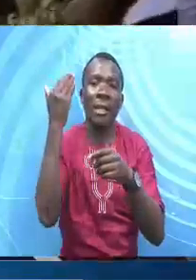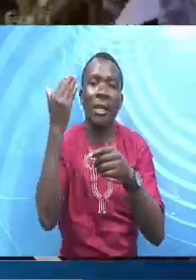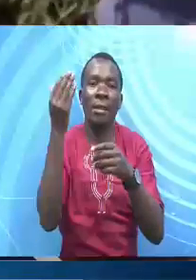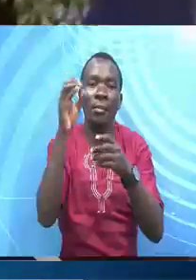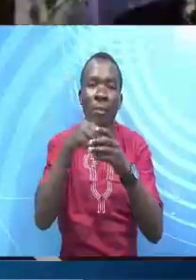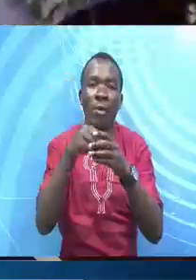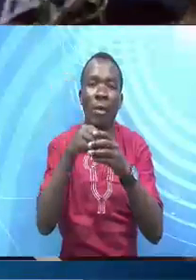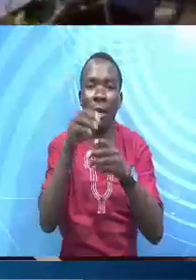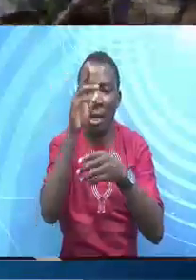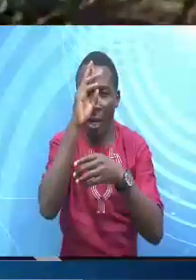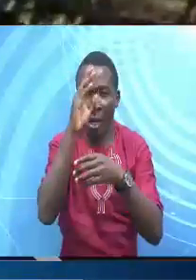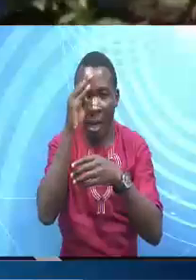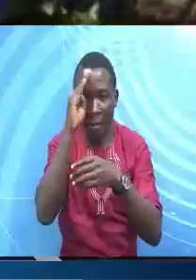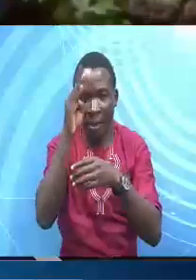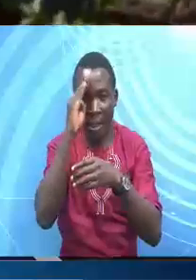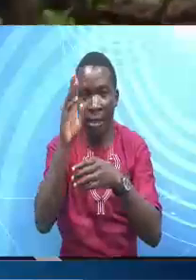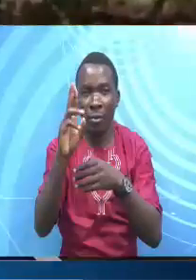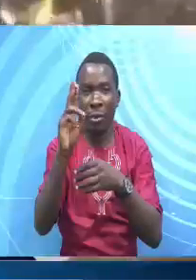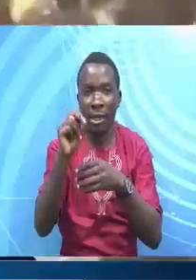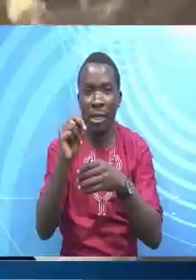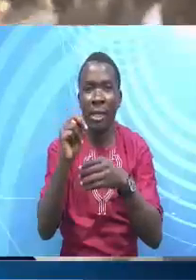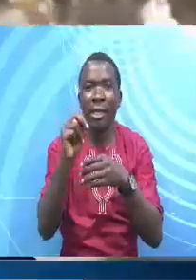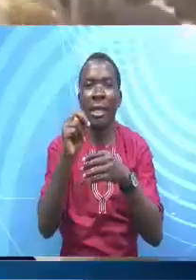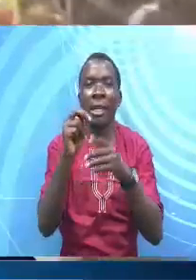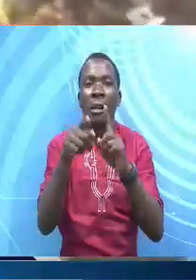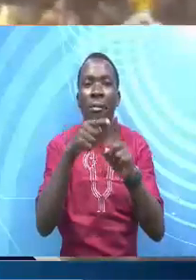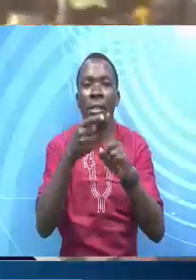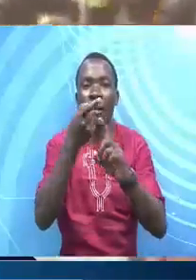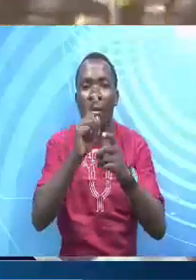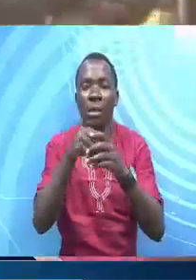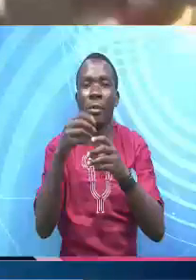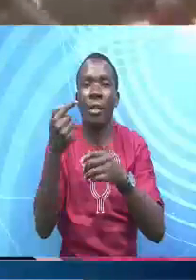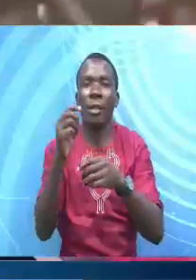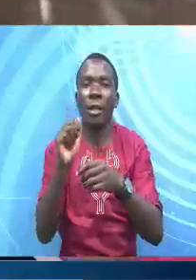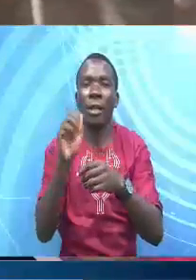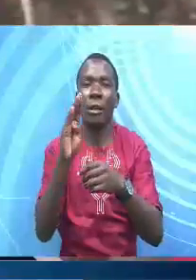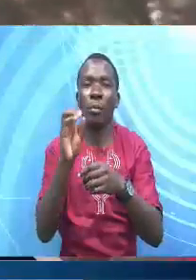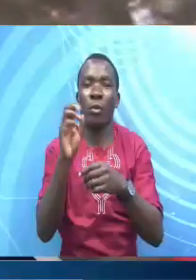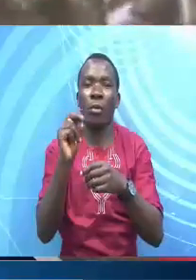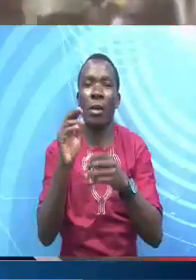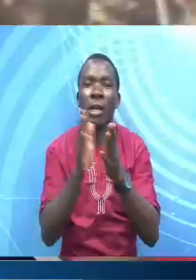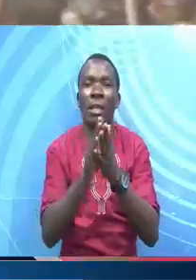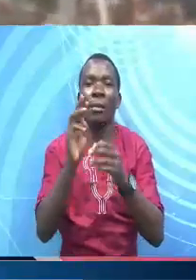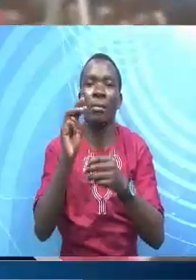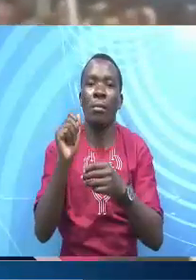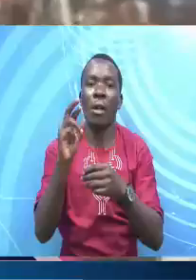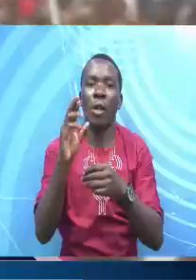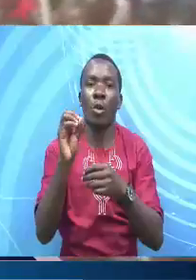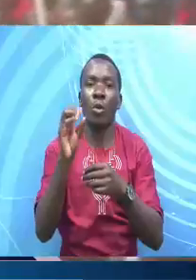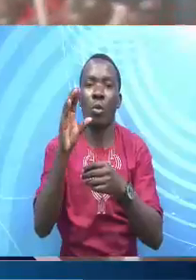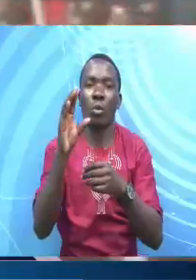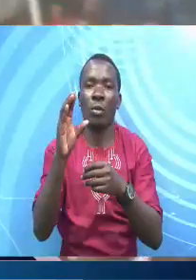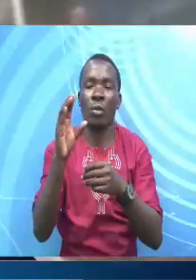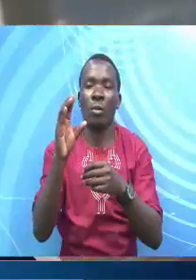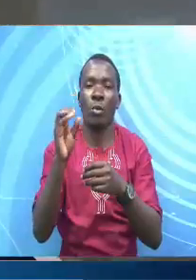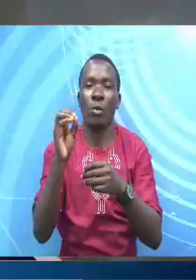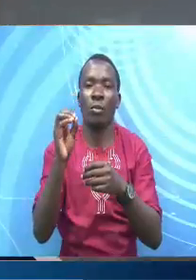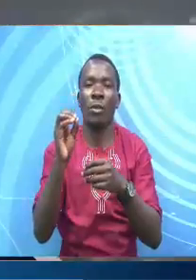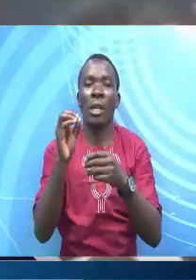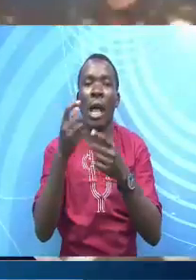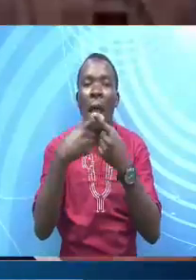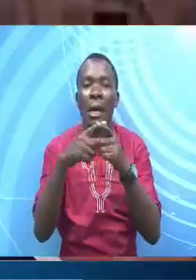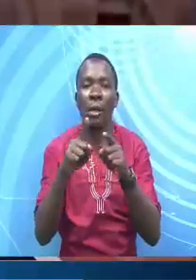basirikare bishwe harimo umwe uturuka muri Gabon ndetse n'undi wo muri Maroc. Umuyobozi wa MINUSCA Mankeur Ndiaye yamaganye icyo gitero avuga ko ku